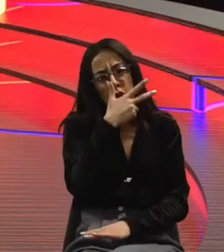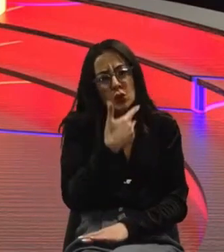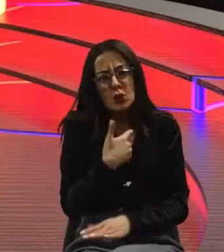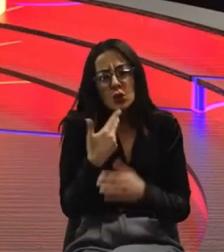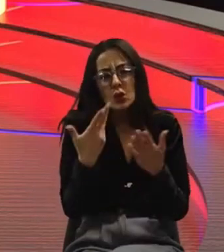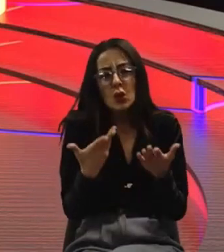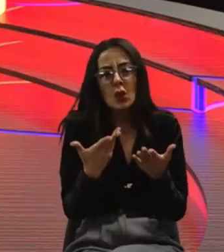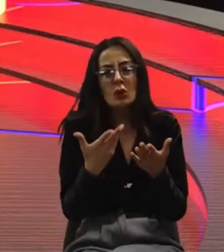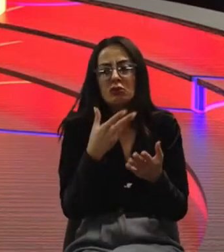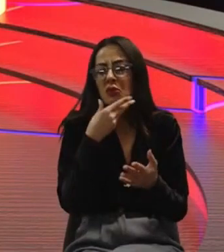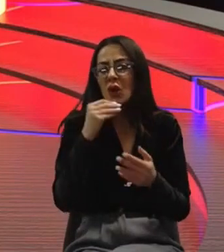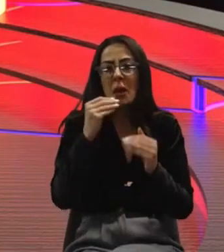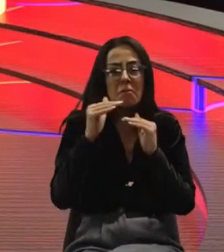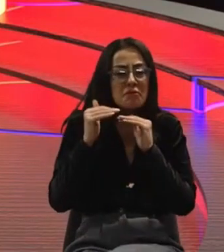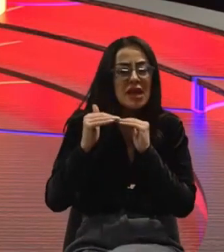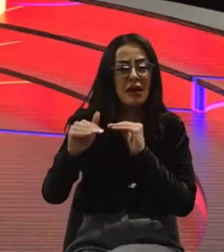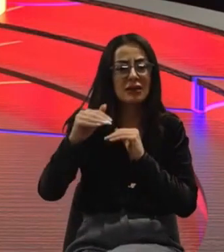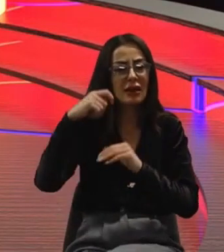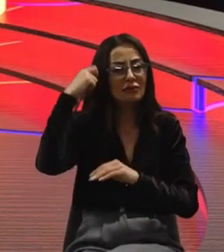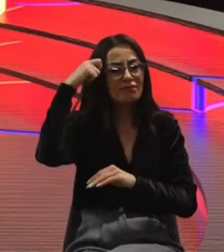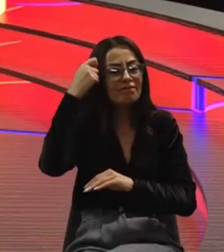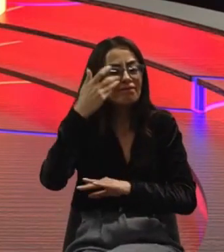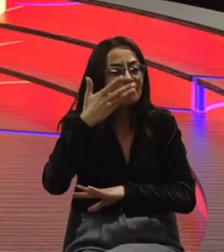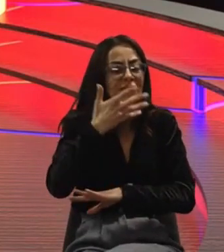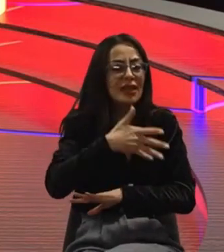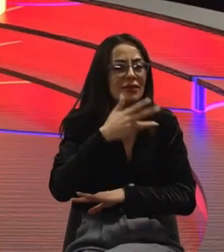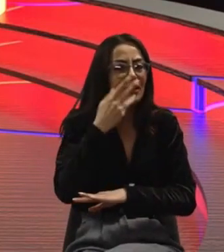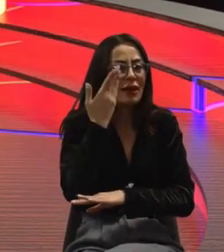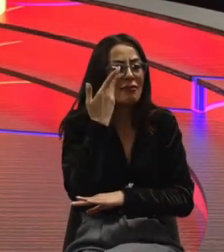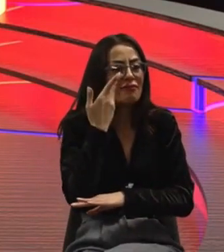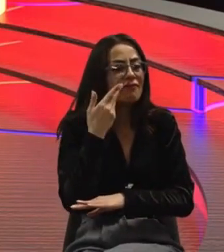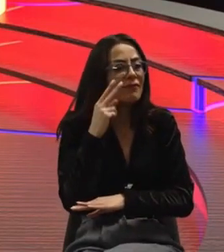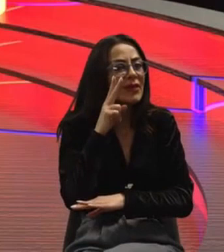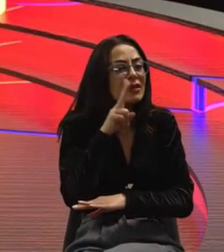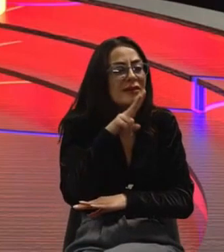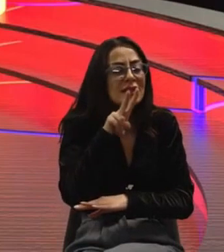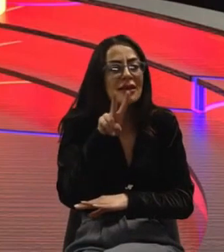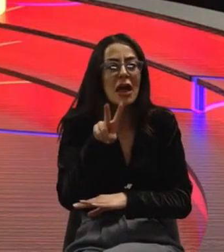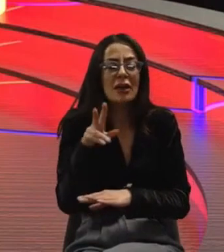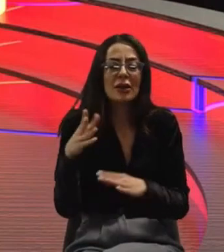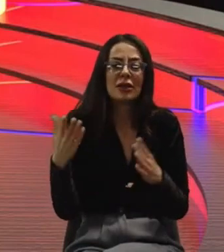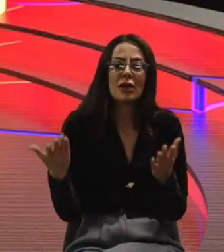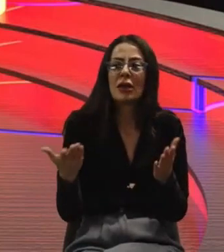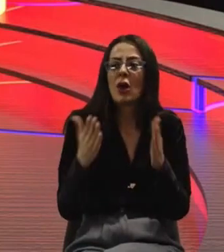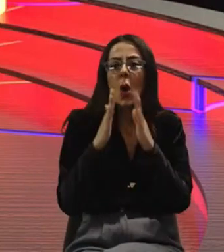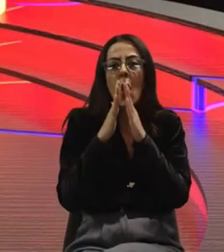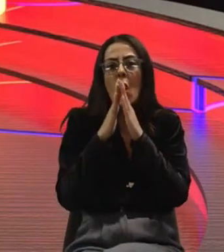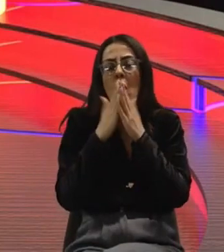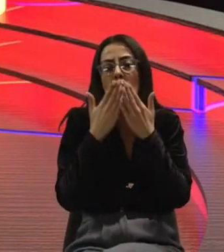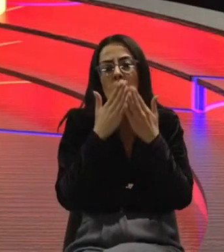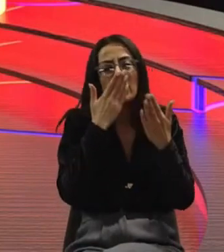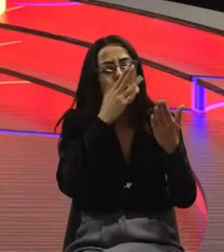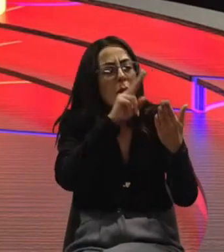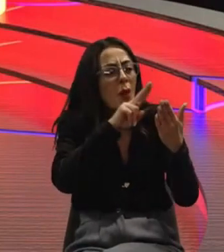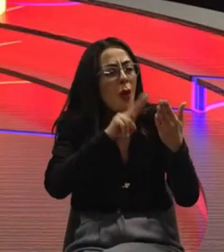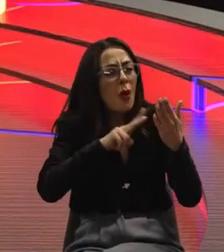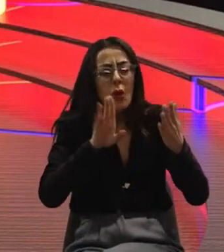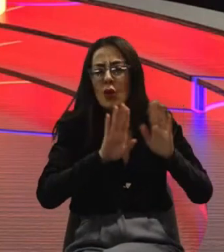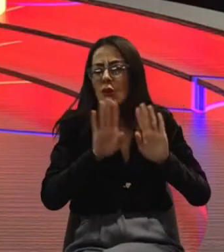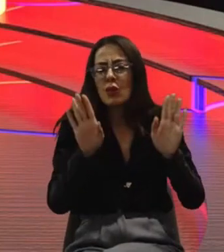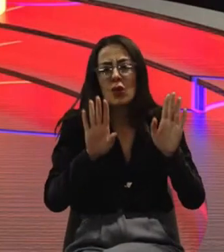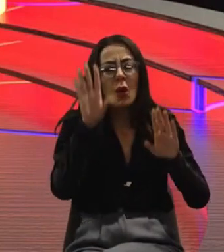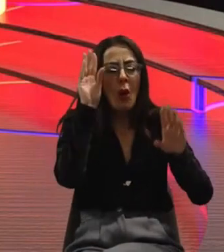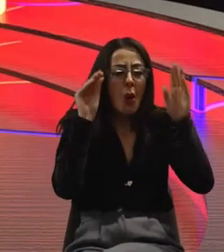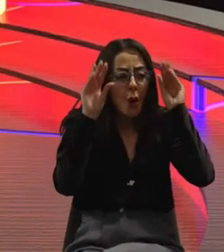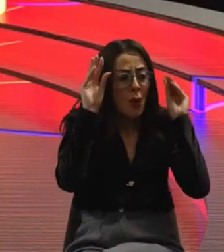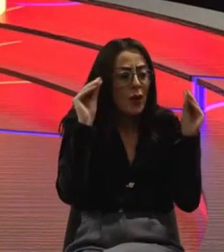bu dizisinde de girdabında kaybolması işte kitaptan okumaktan öğrenmekten uzaklaşması